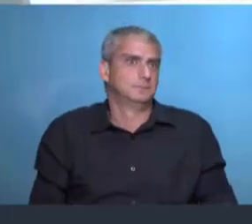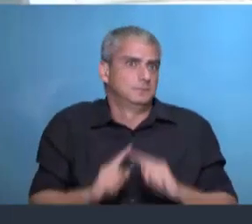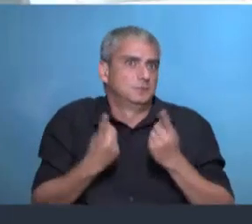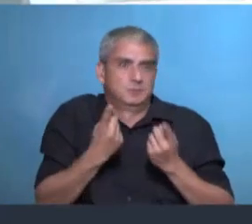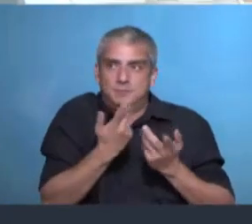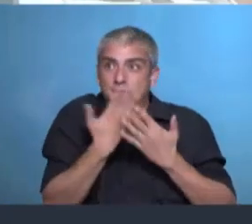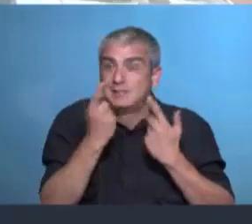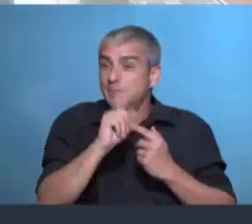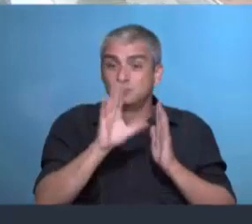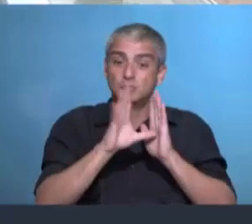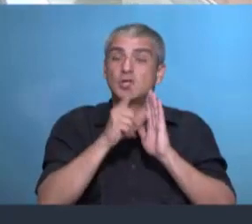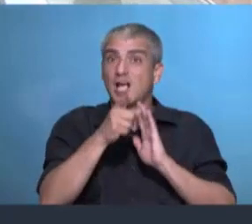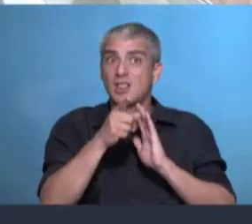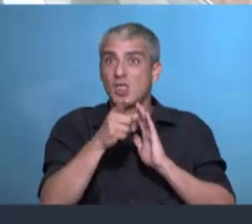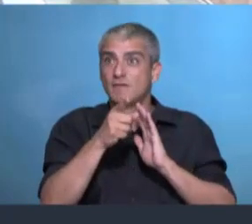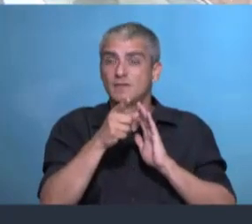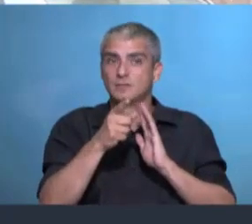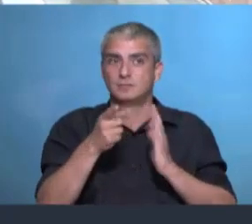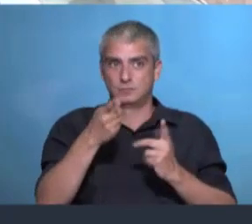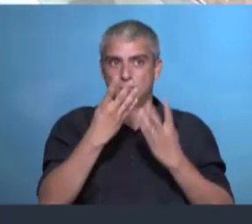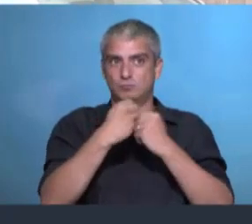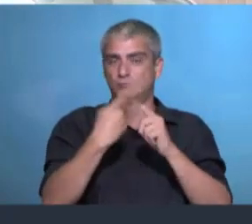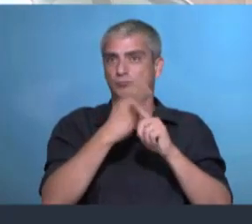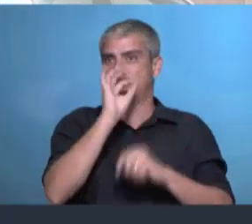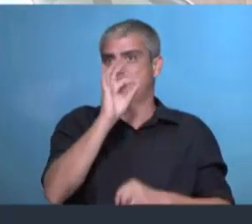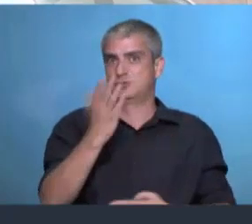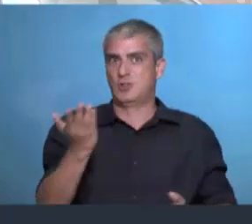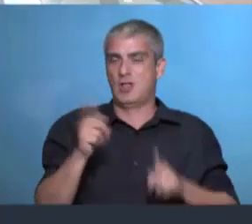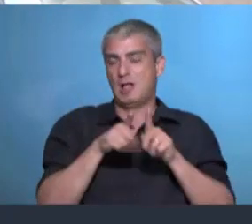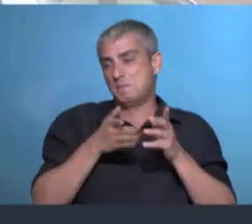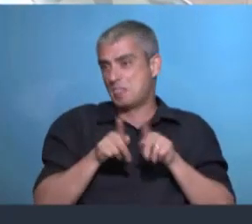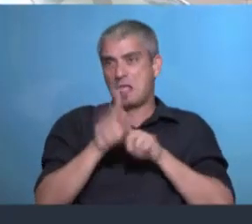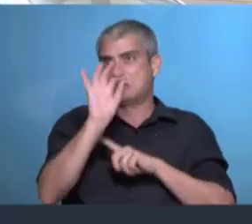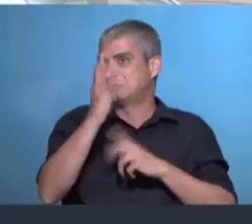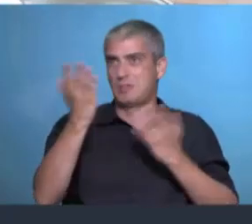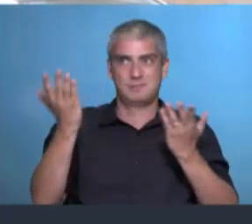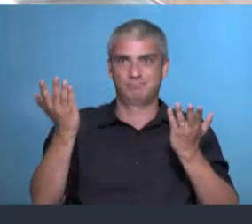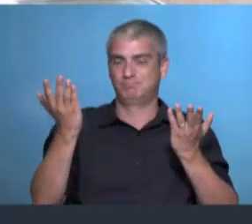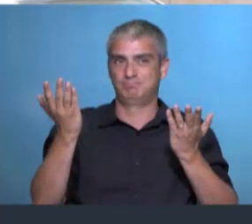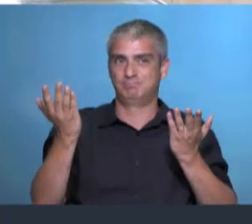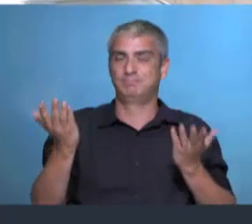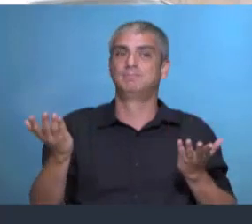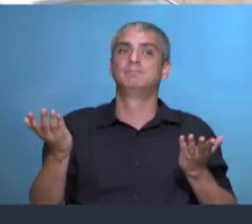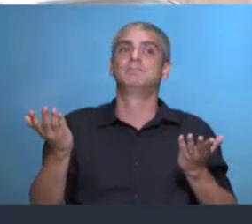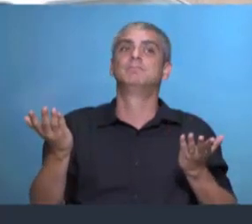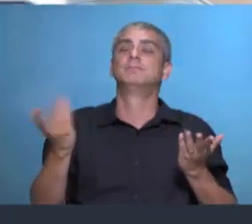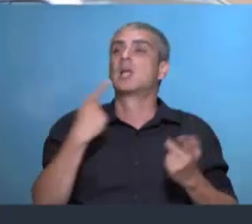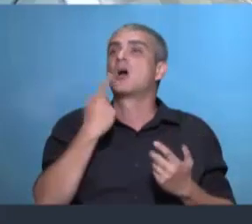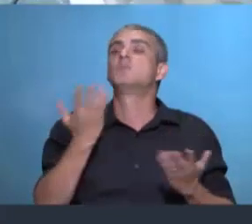שמסתבר הגונב הוא בן משפחה שלו, אחיין שלו, משהו כזה. אבל איך אומרים?